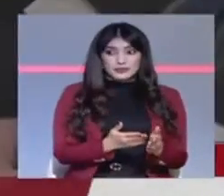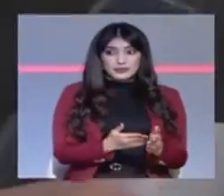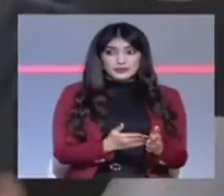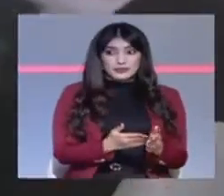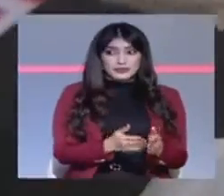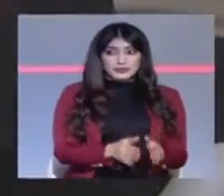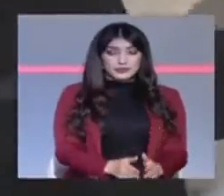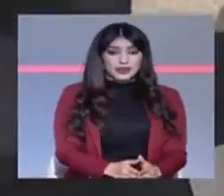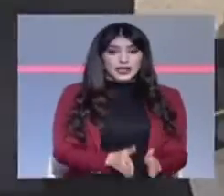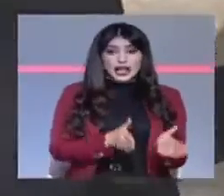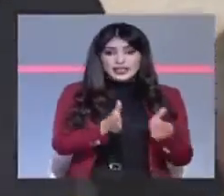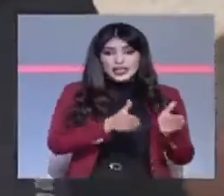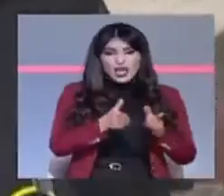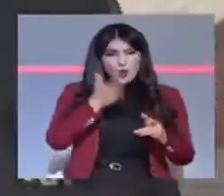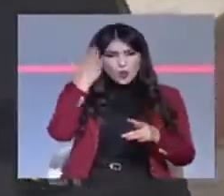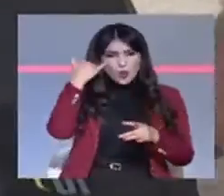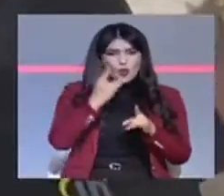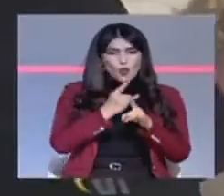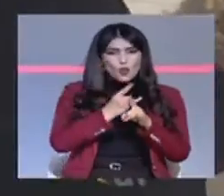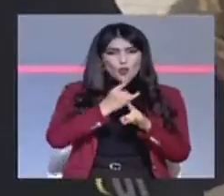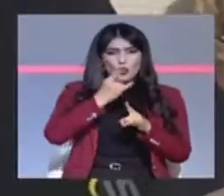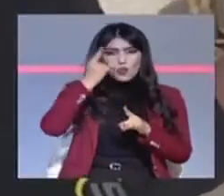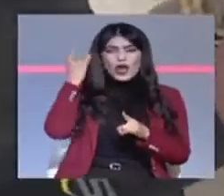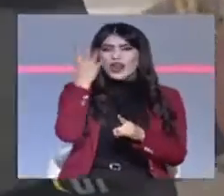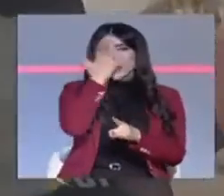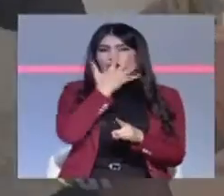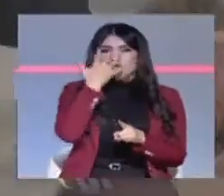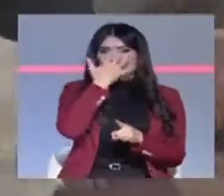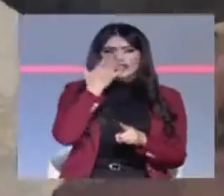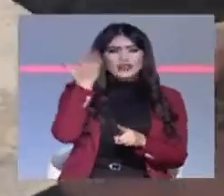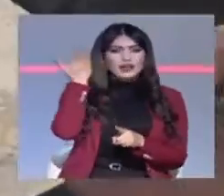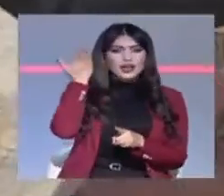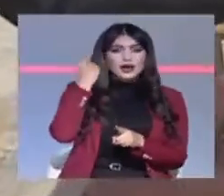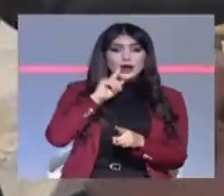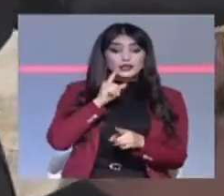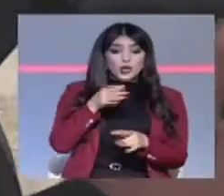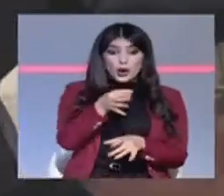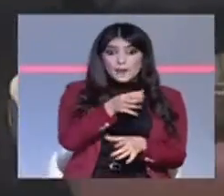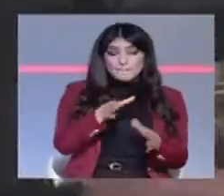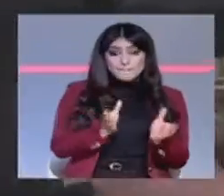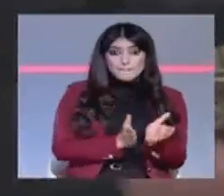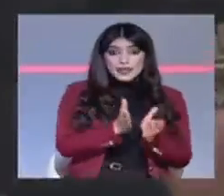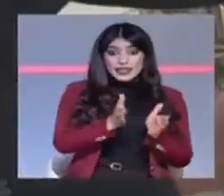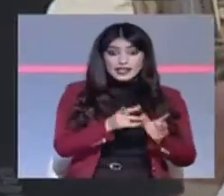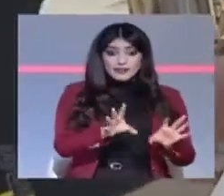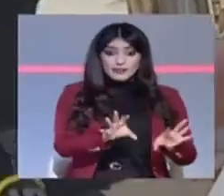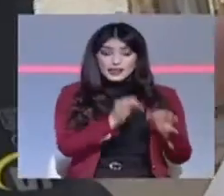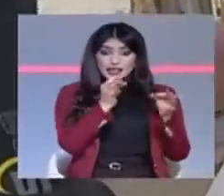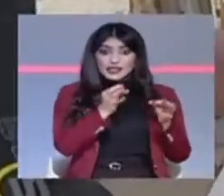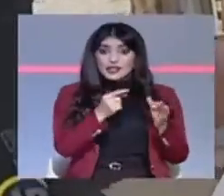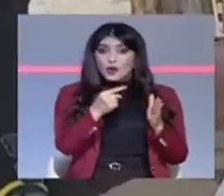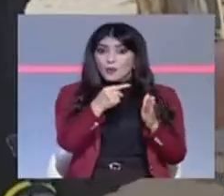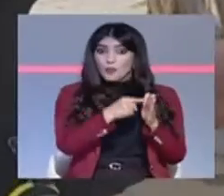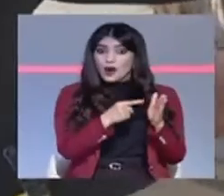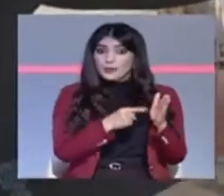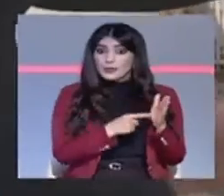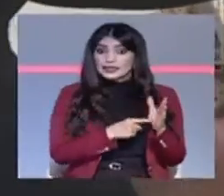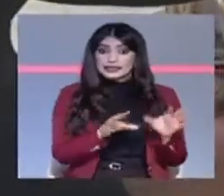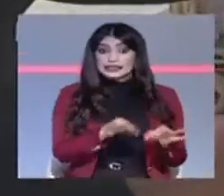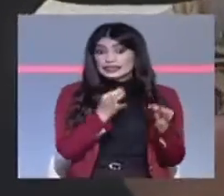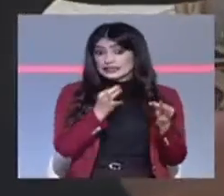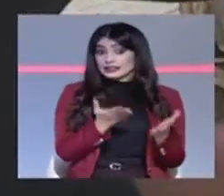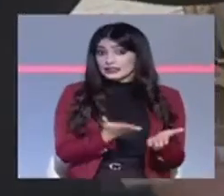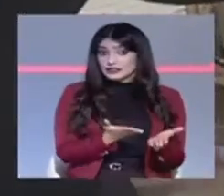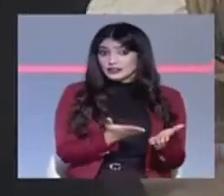كره افريقيه يعني القطاع يعطينا يعني يكونوا لوجيك او يعطونا